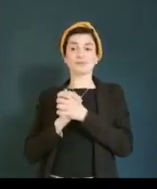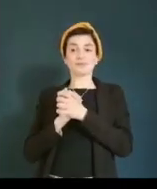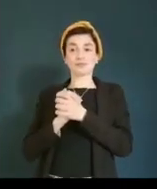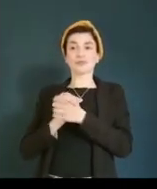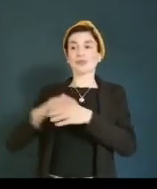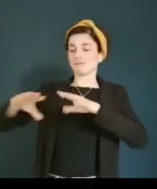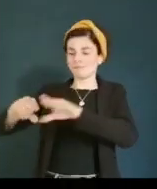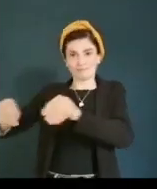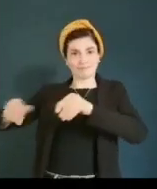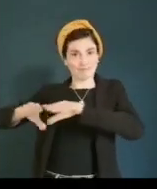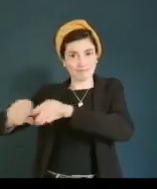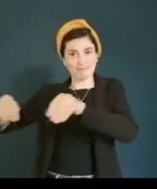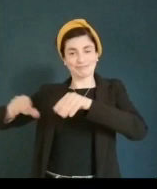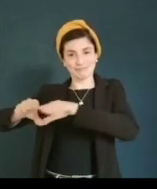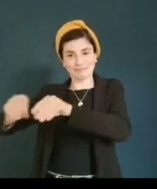Iniziamo.